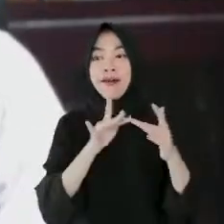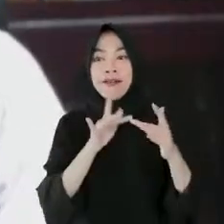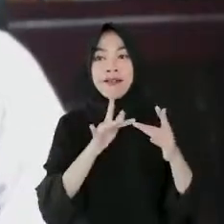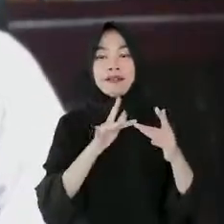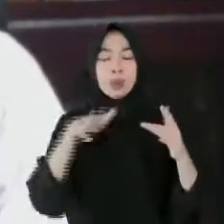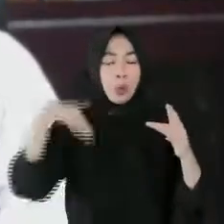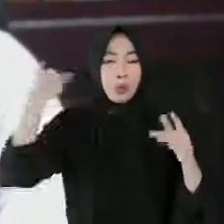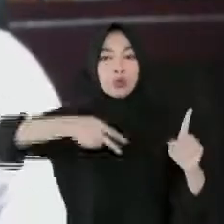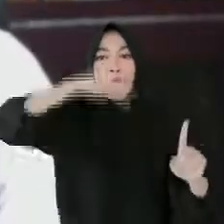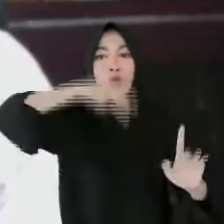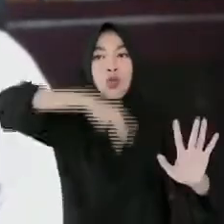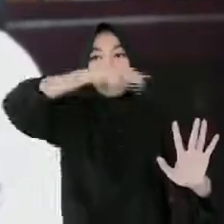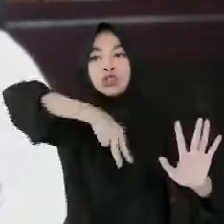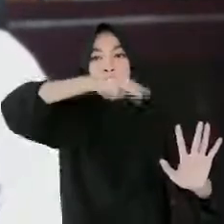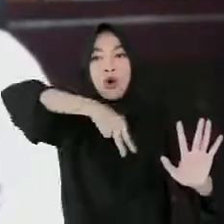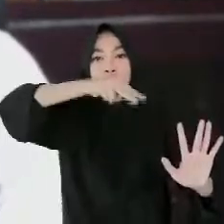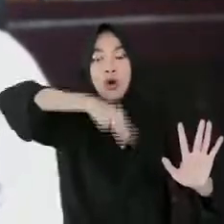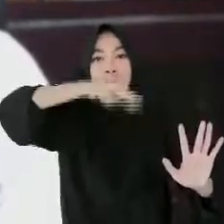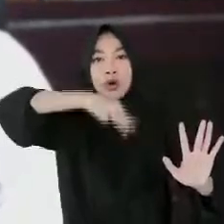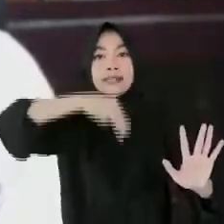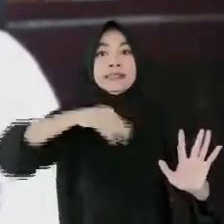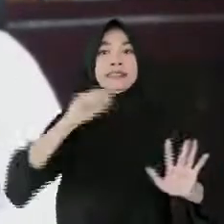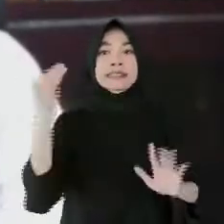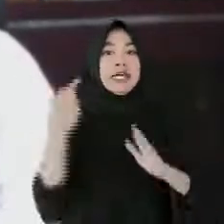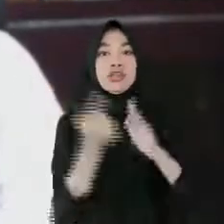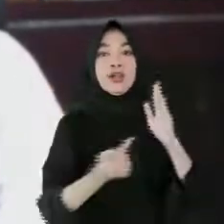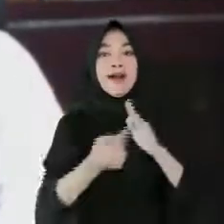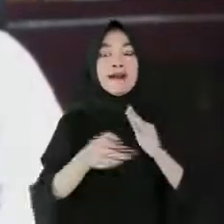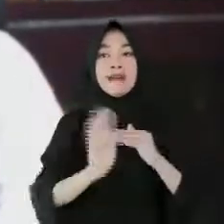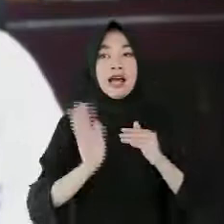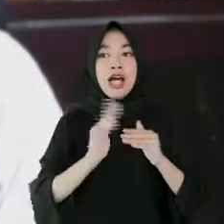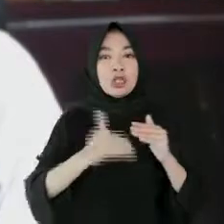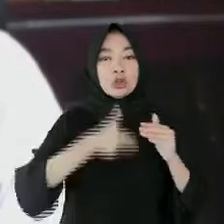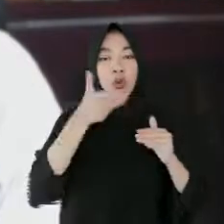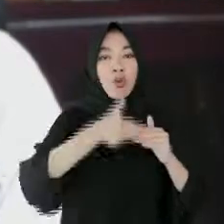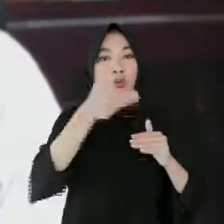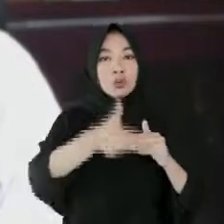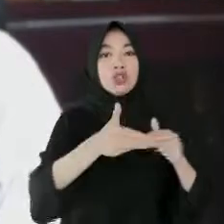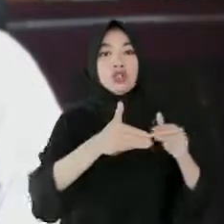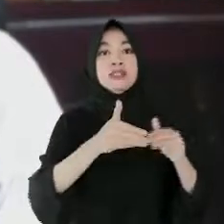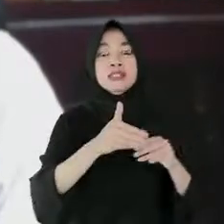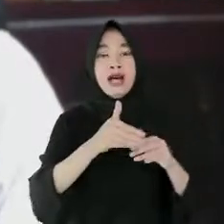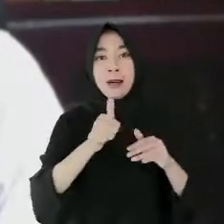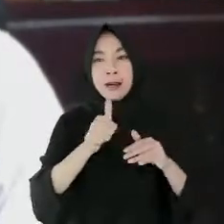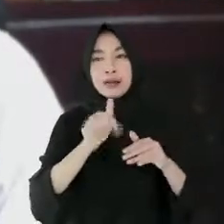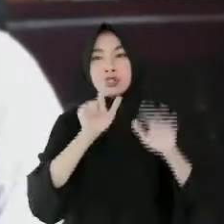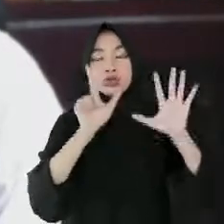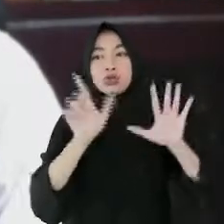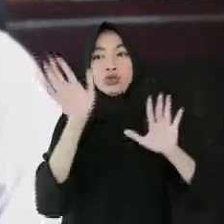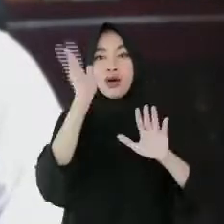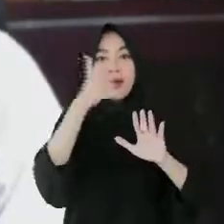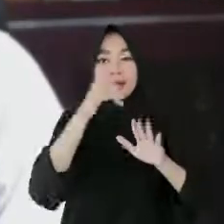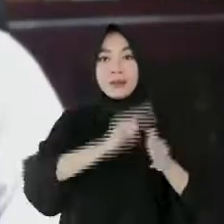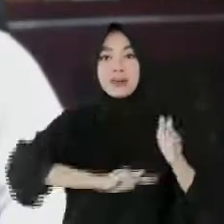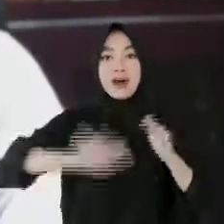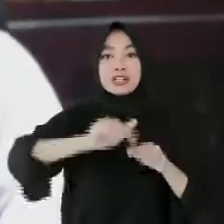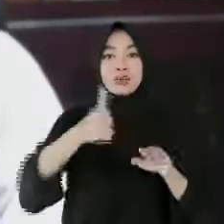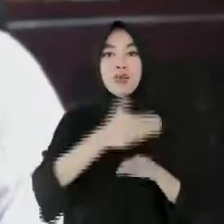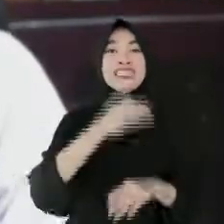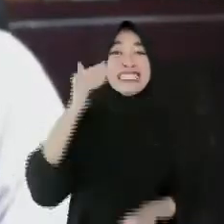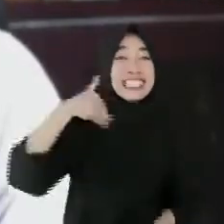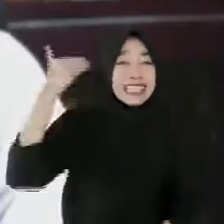termonitor mereka tidak dikarantina di Jakarta tapi termonitor tujuh hari menjelang berangkat itu tiap hari harus type